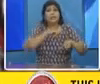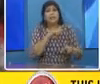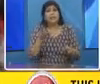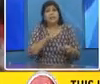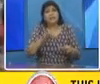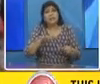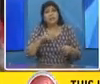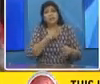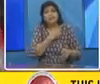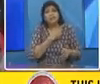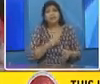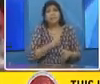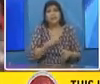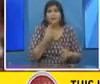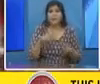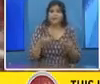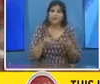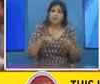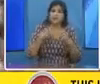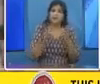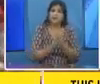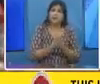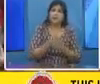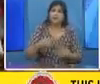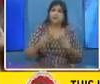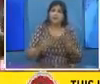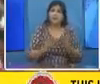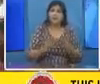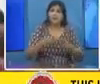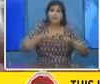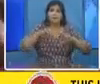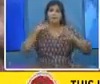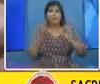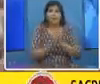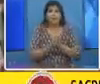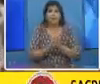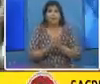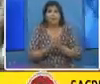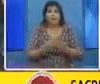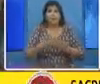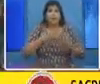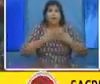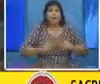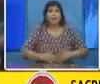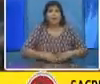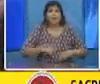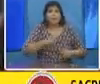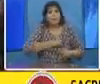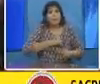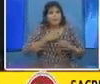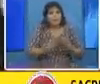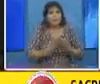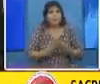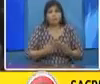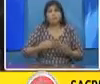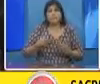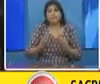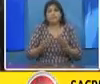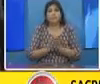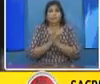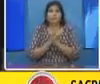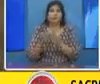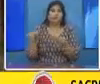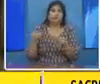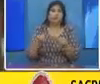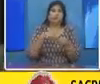का है। वास्तव में इन परिजनों का त्याग पूजनीय है। भारत माता की रक्षा